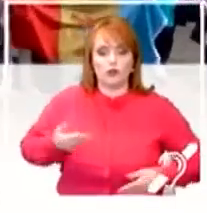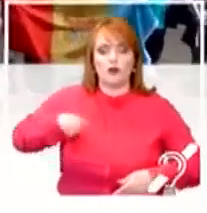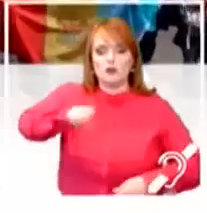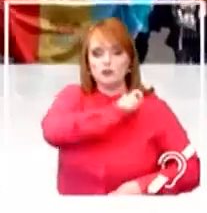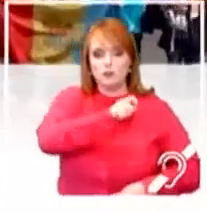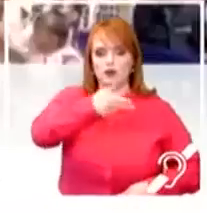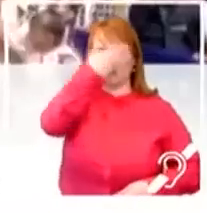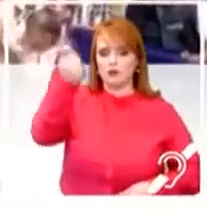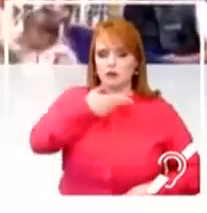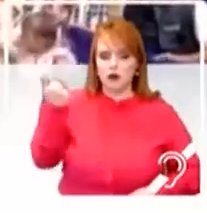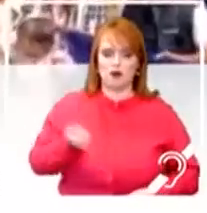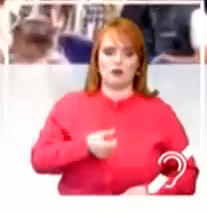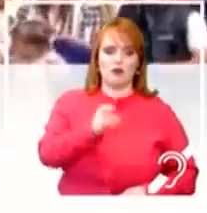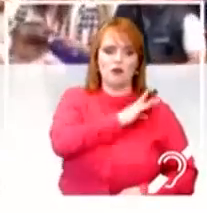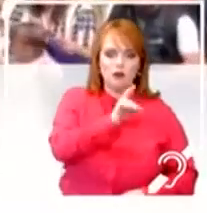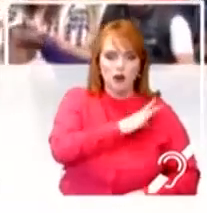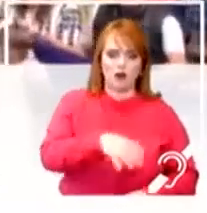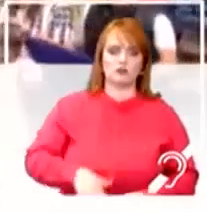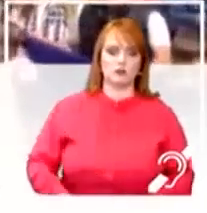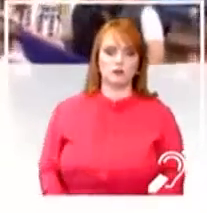Spania sau Franța.